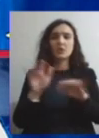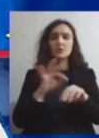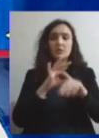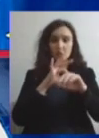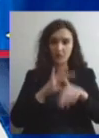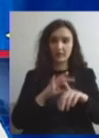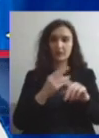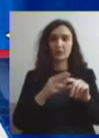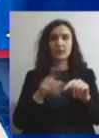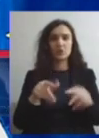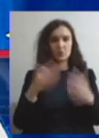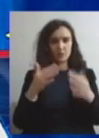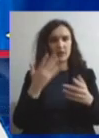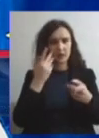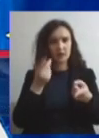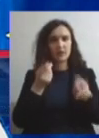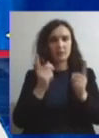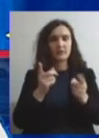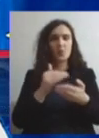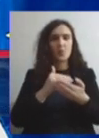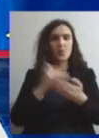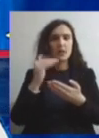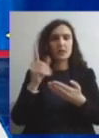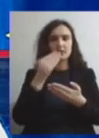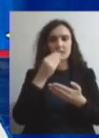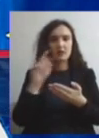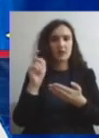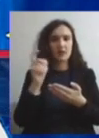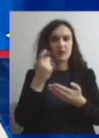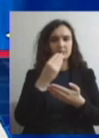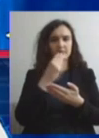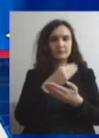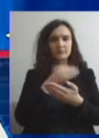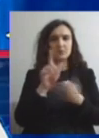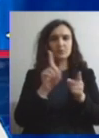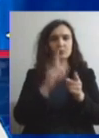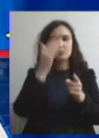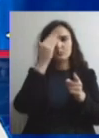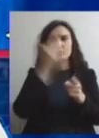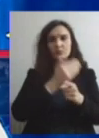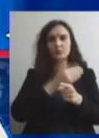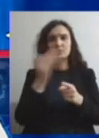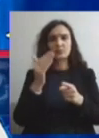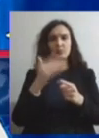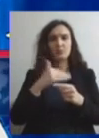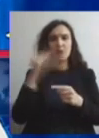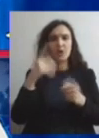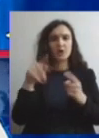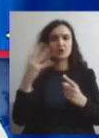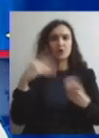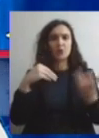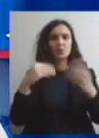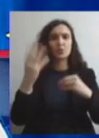ღონისძიებები გატარდა ნამდვილად უმაღლესი ხარისხისა და ჩვენი მოსახლეობის ძალიან მაღალი ჩართულობით, რამაც ჩვენ